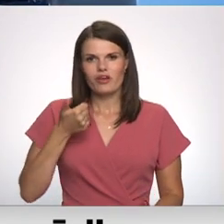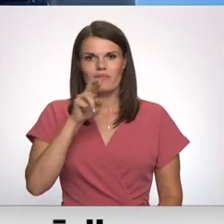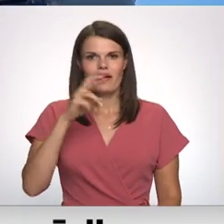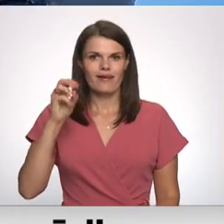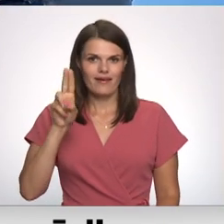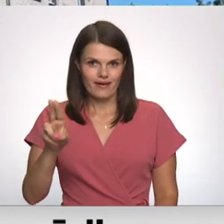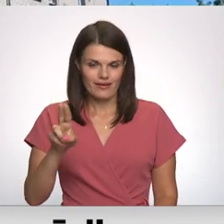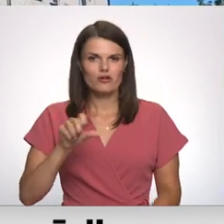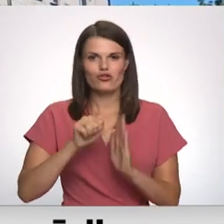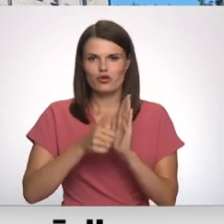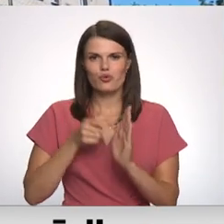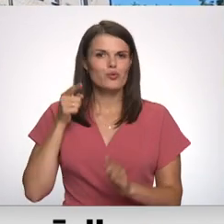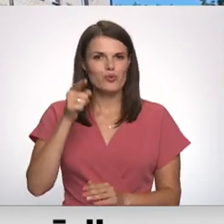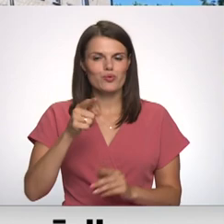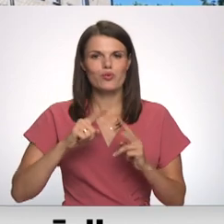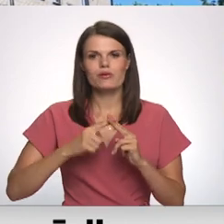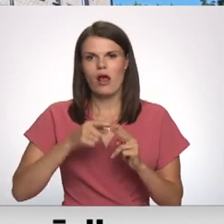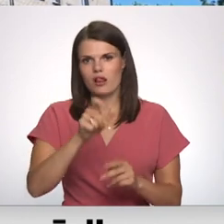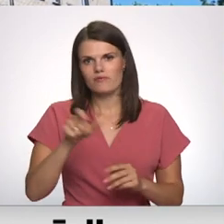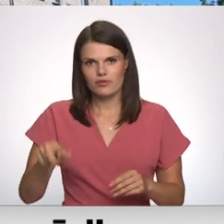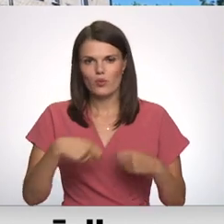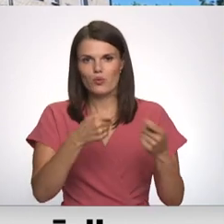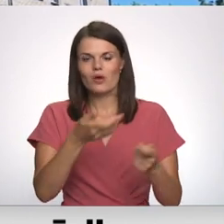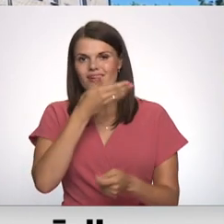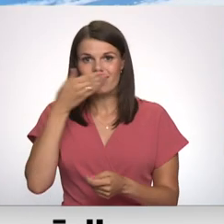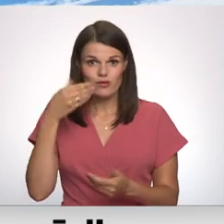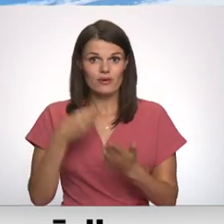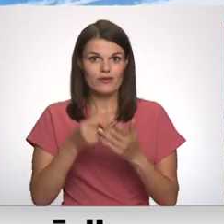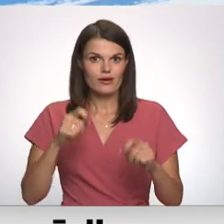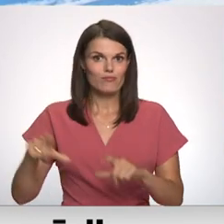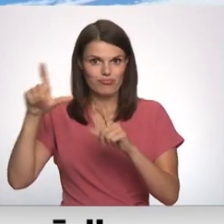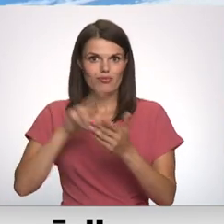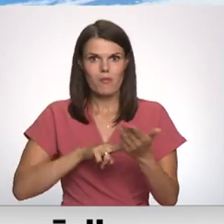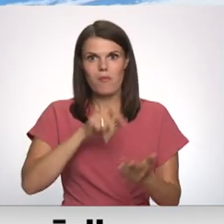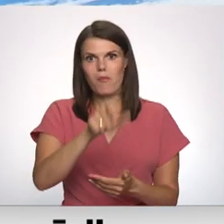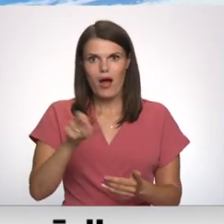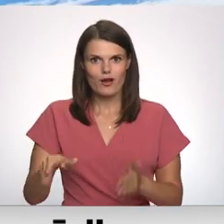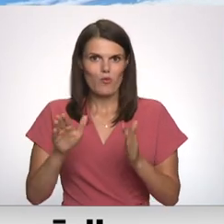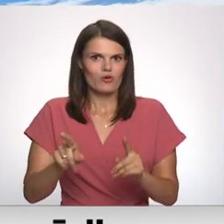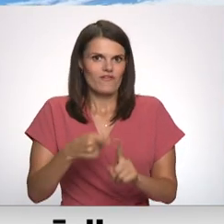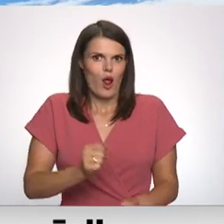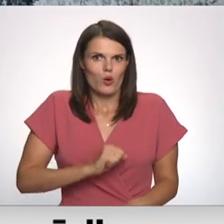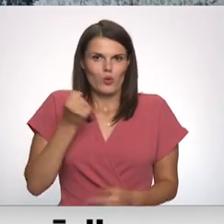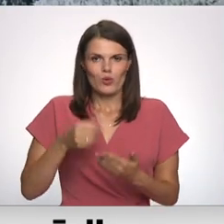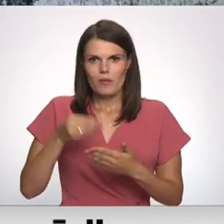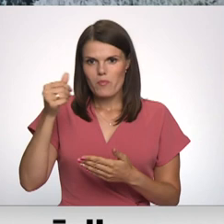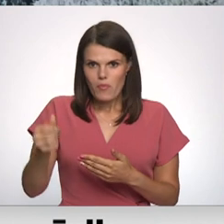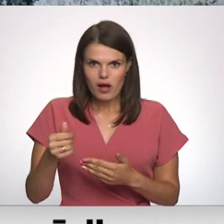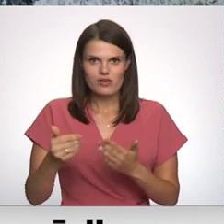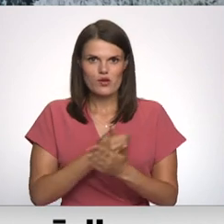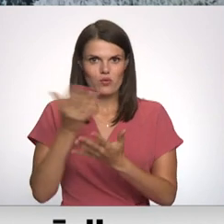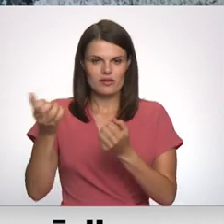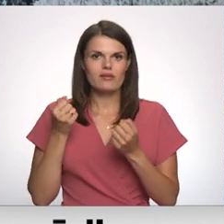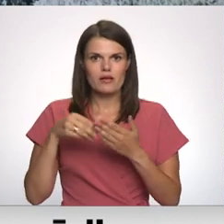16 000 iedzīvotāju Jelgavā, norāda, ka līdz ar tarifa pieaugumu parādniekiem jaunos rēķinus būs vēl grūtāk nomaksāt. Parādam